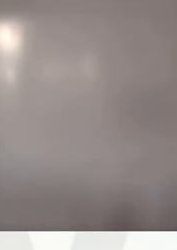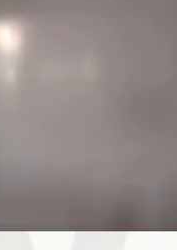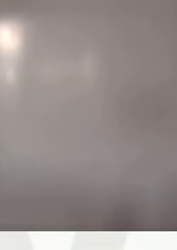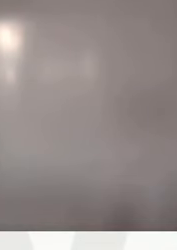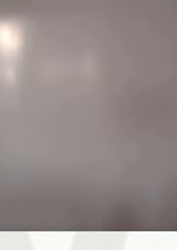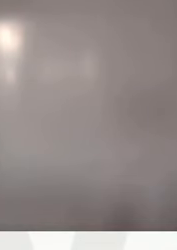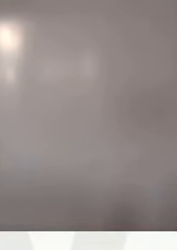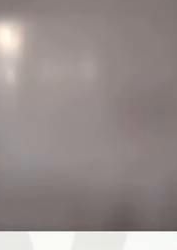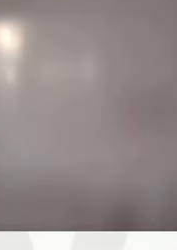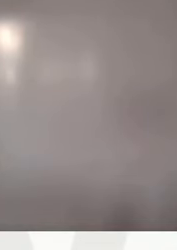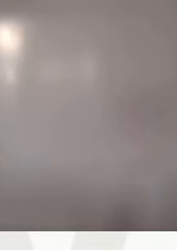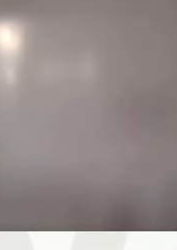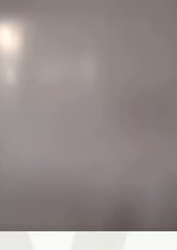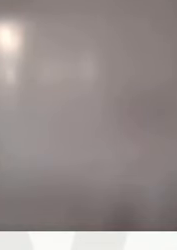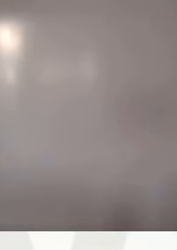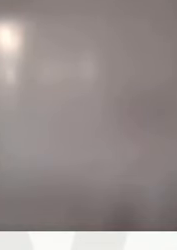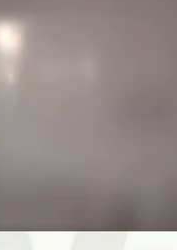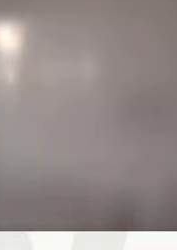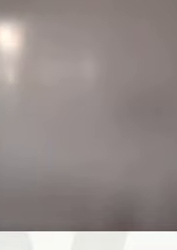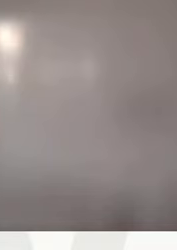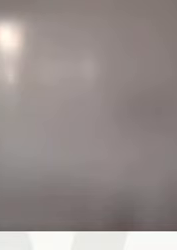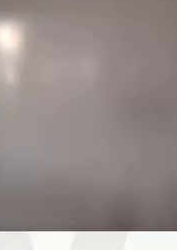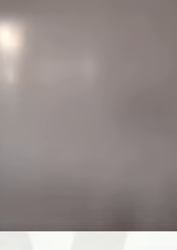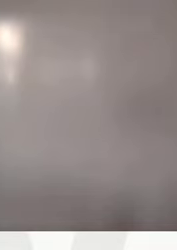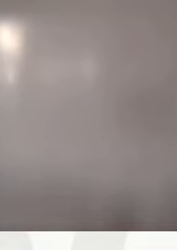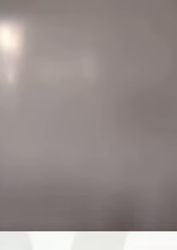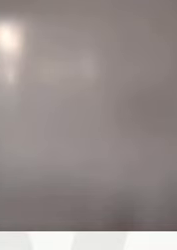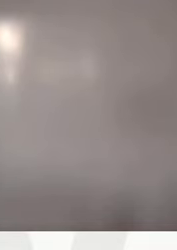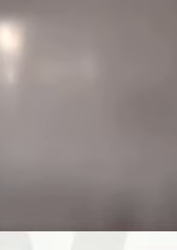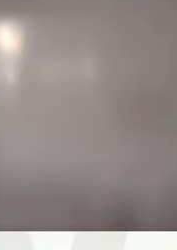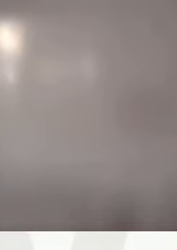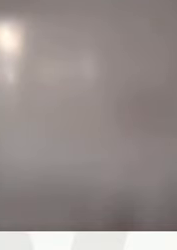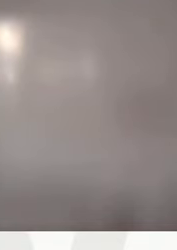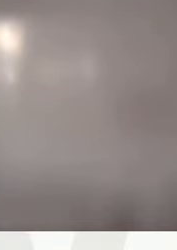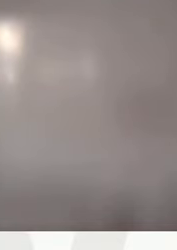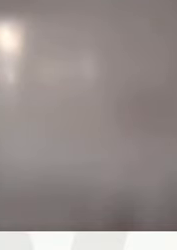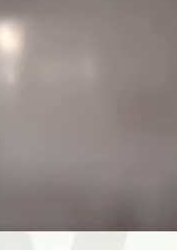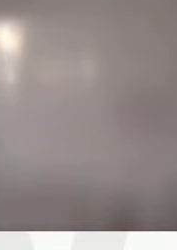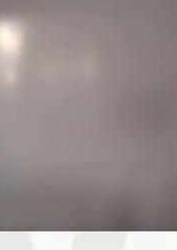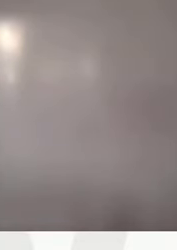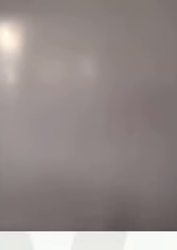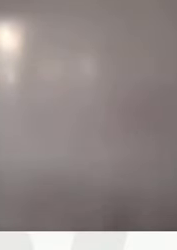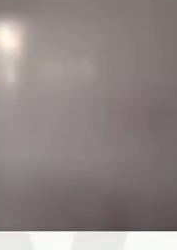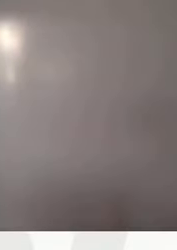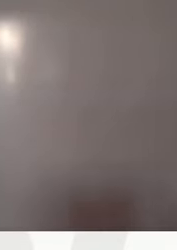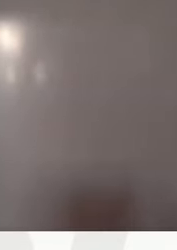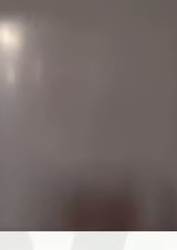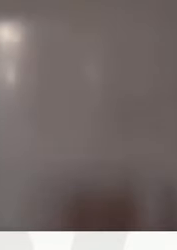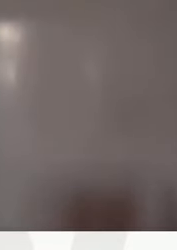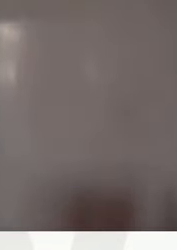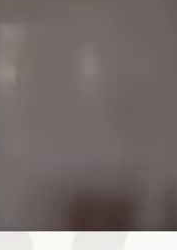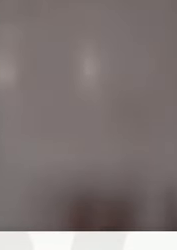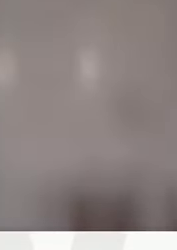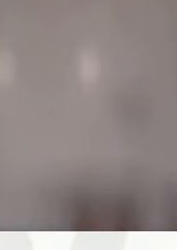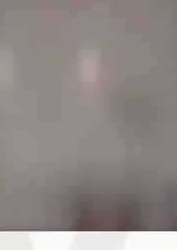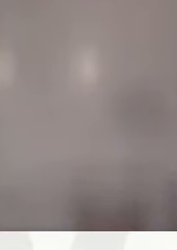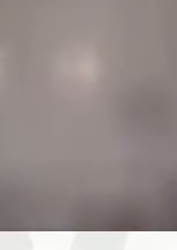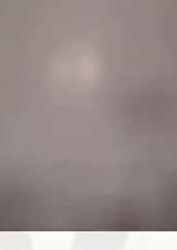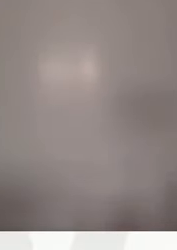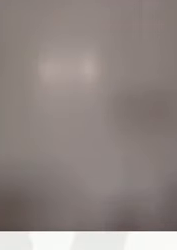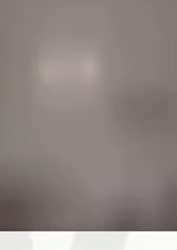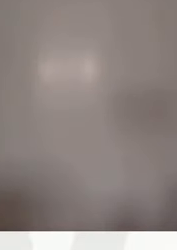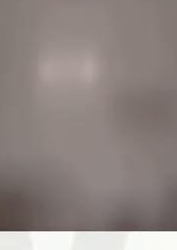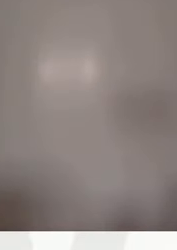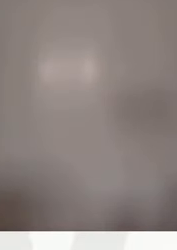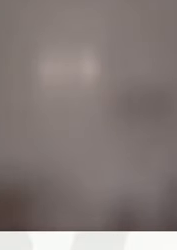et idéologiques qui revendiquent les droits qu'on appelle humains. Certes, l'acceptation et même la prise